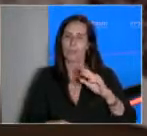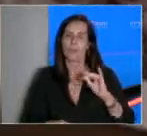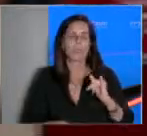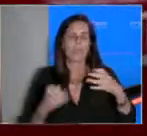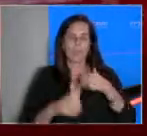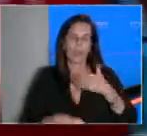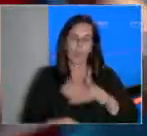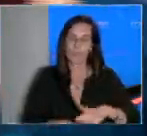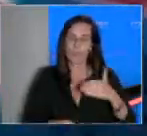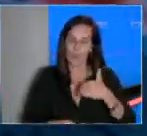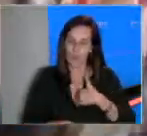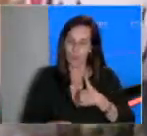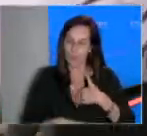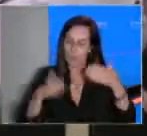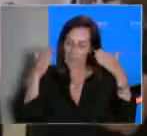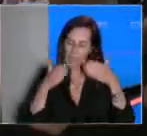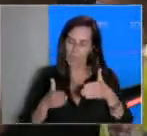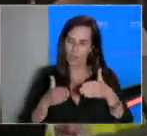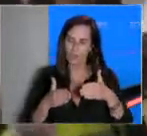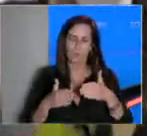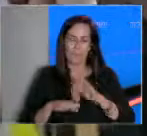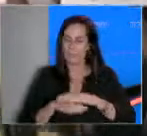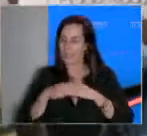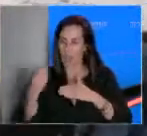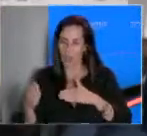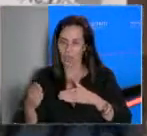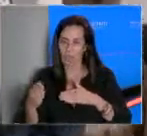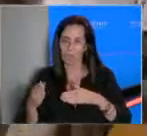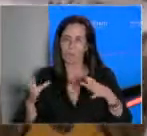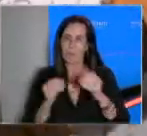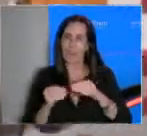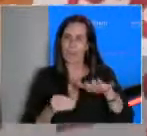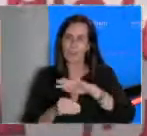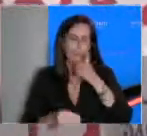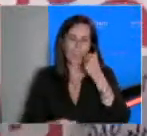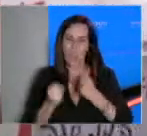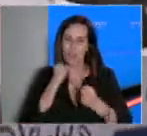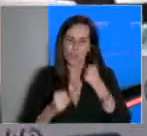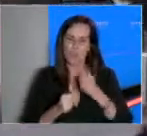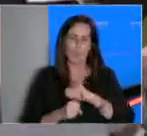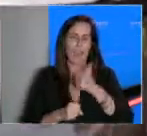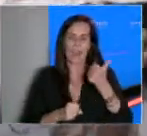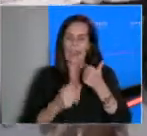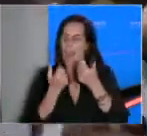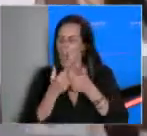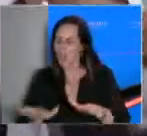כאן, ואנחנו מתעסקות עם... מצד אחד עם האזורים הכי קשים, הכי מוחלשים, כל האזורים